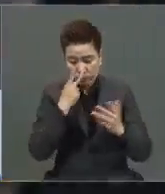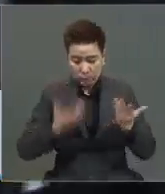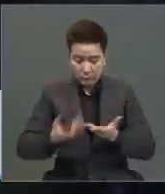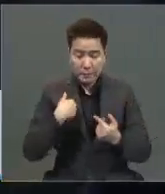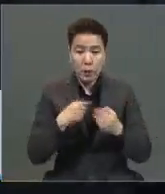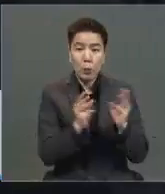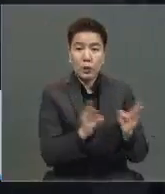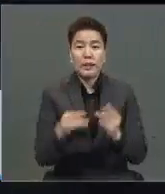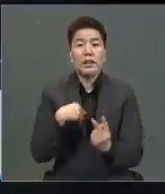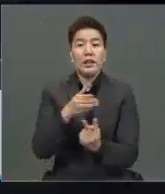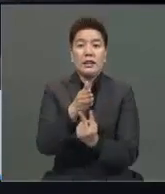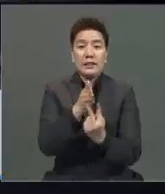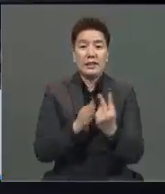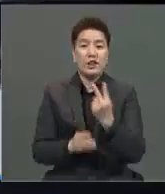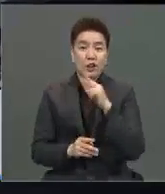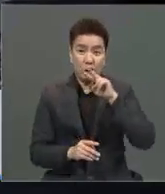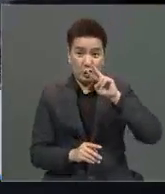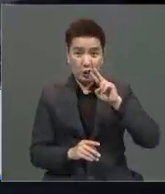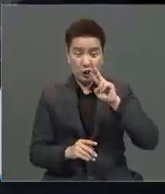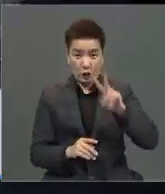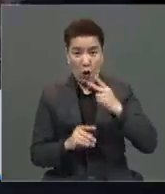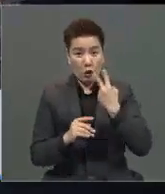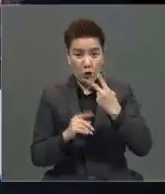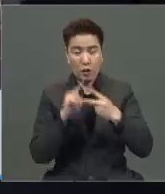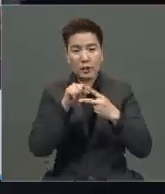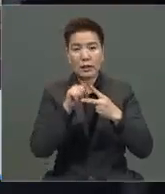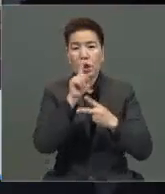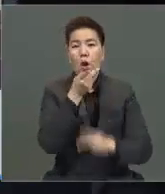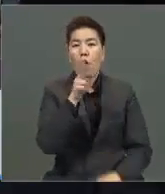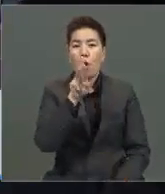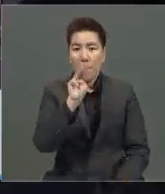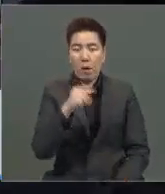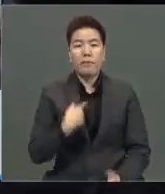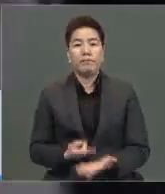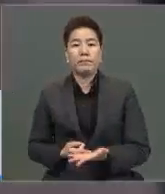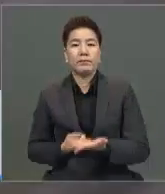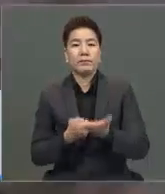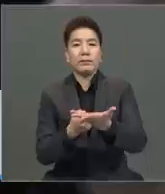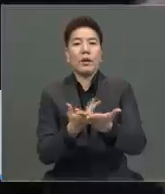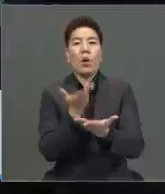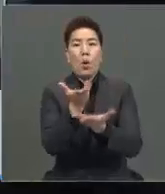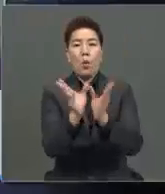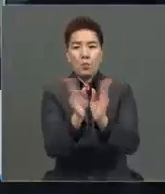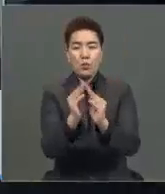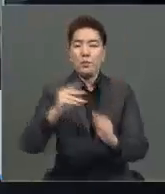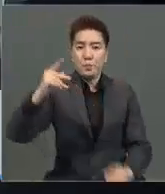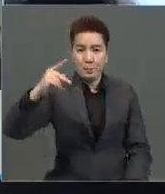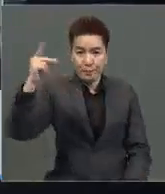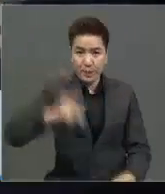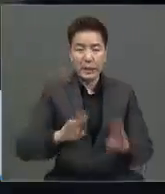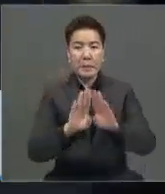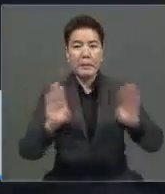คุยกันมี2แนวทางนะคะอย่างที่บอกไปแนวทางแรกคณะรัฐมนตรีเป็นฝ่ายขอเปิดประชุมสมัยวิสามันเ